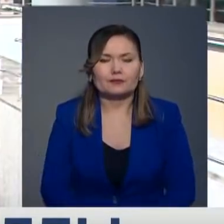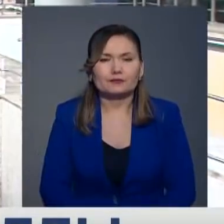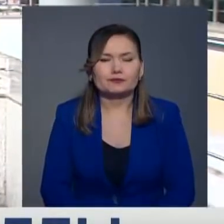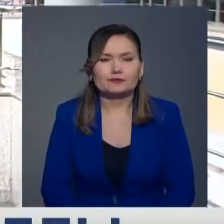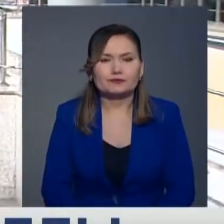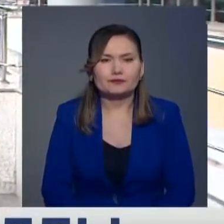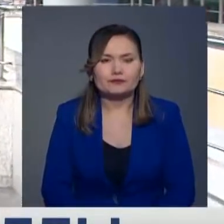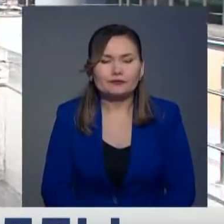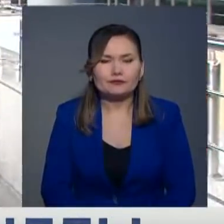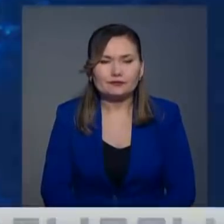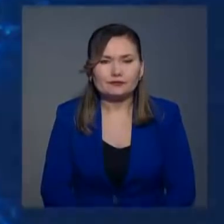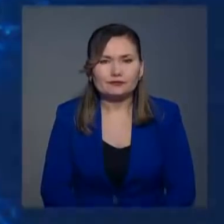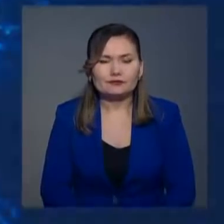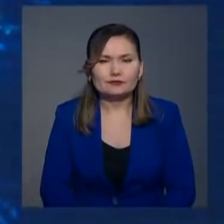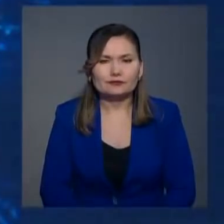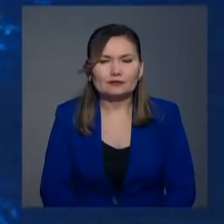анықтайды.